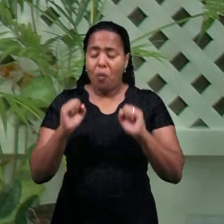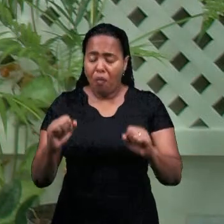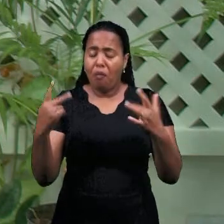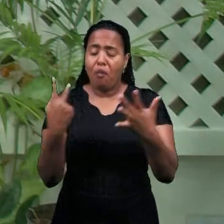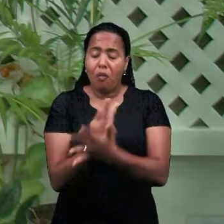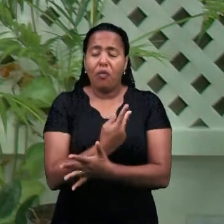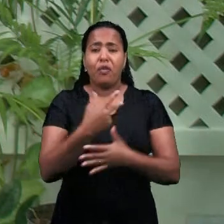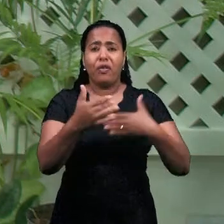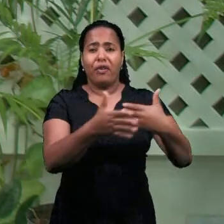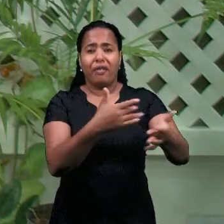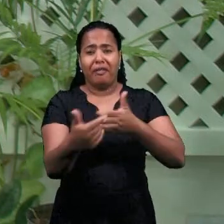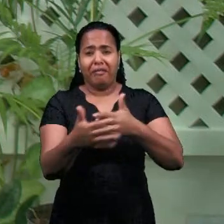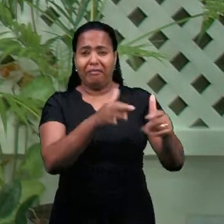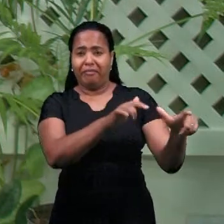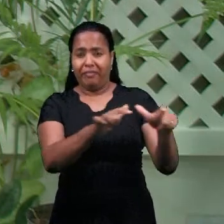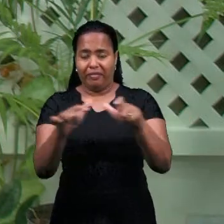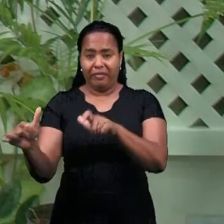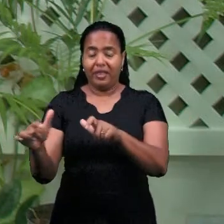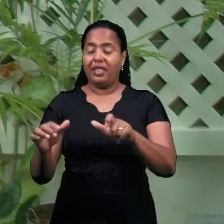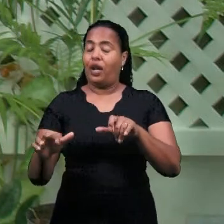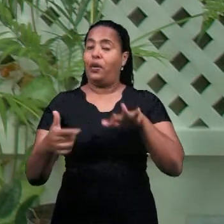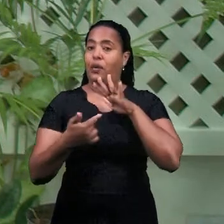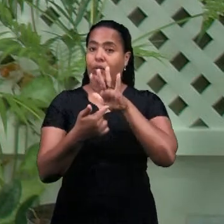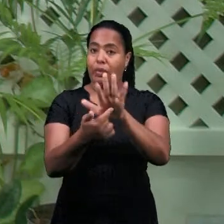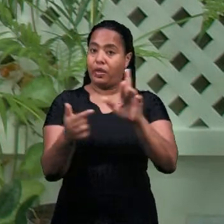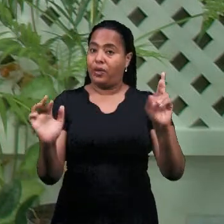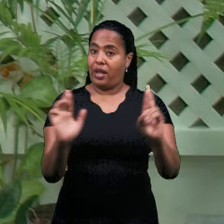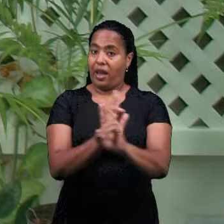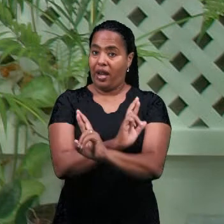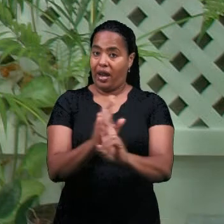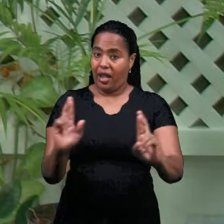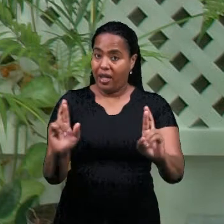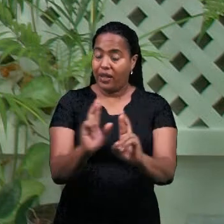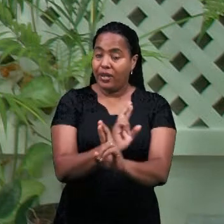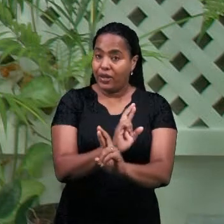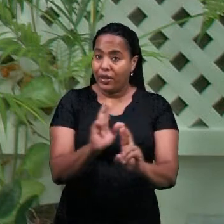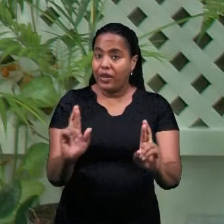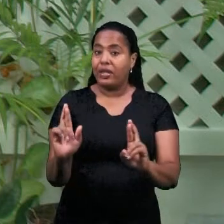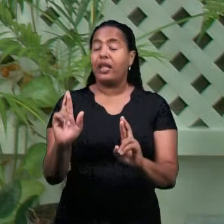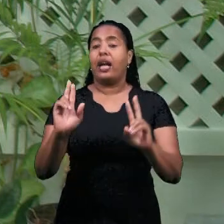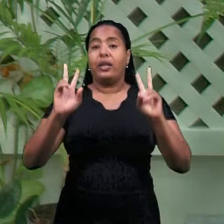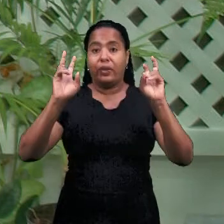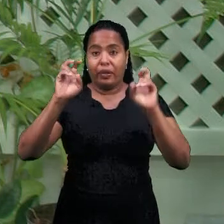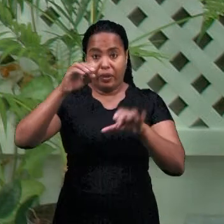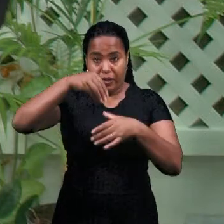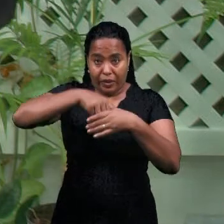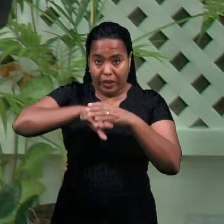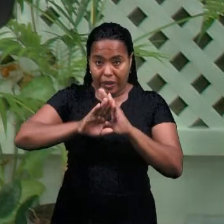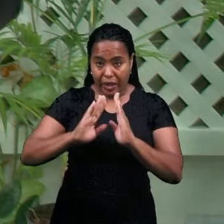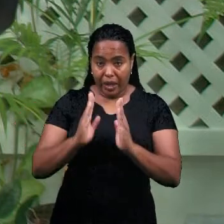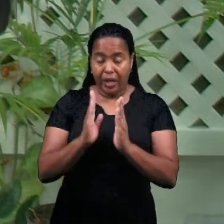de cette pathologie qui peut se passer à n'importe quel endroit. Mais on est en train de dire,